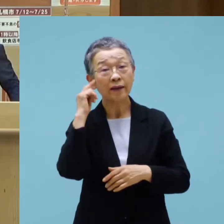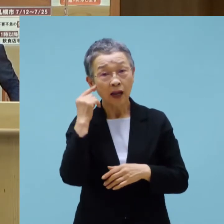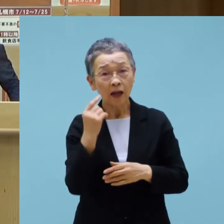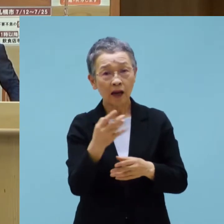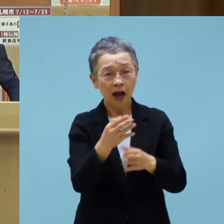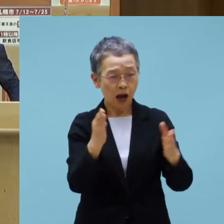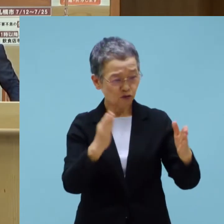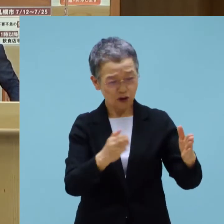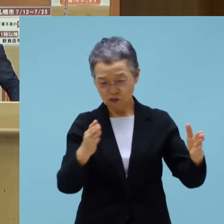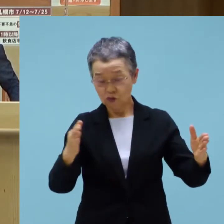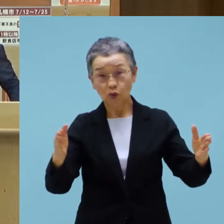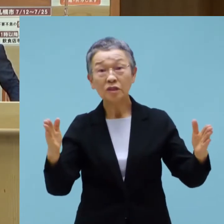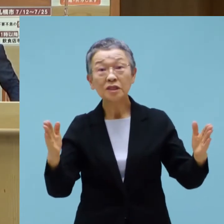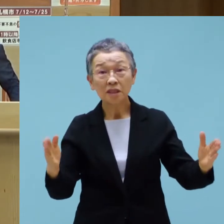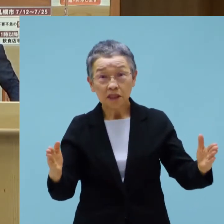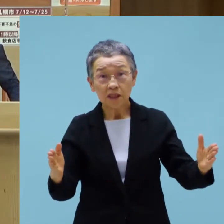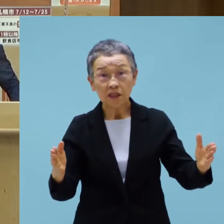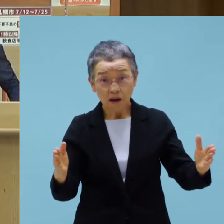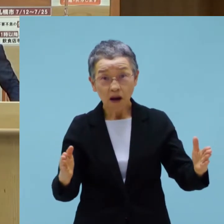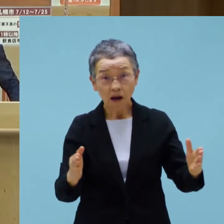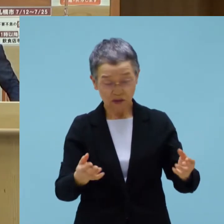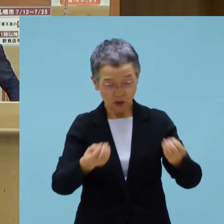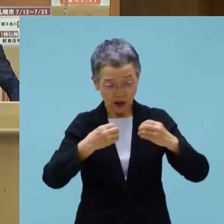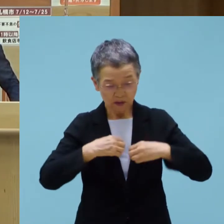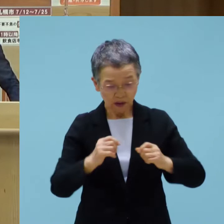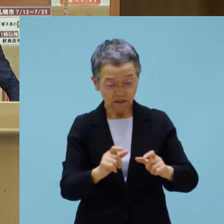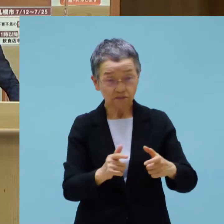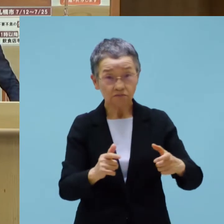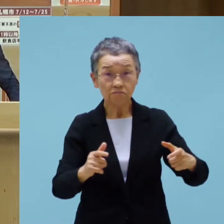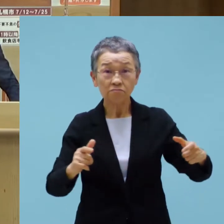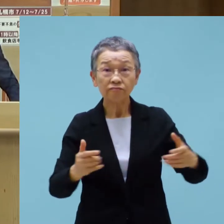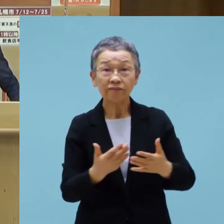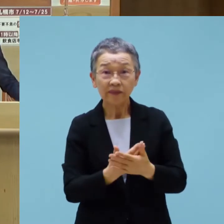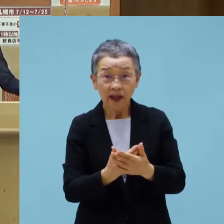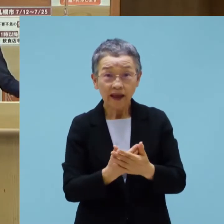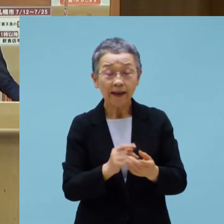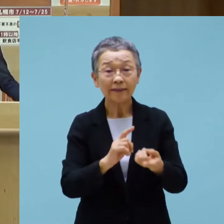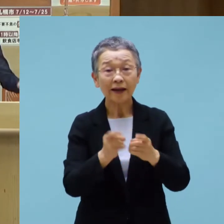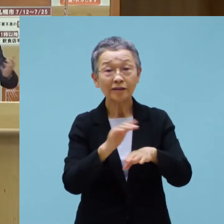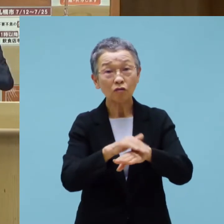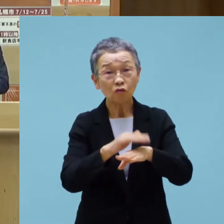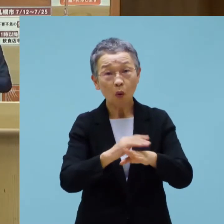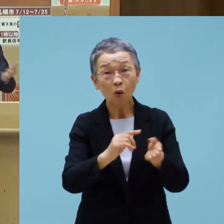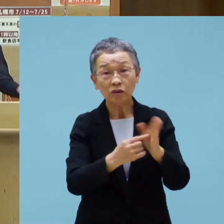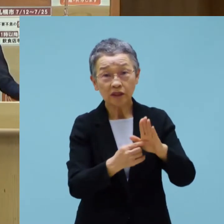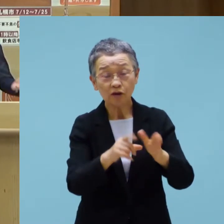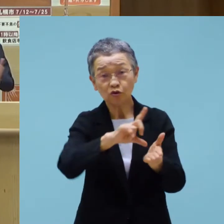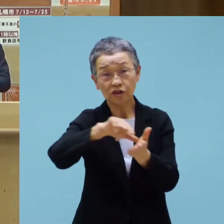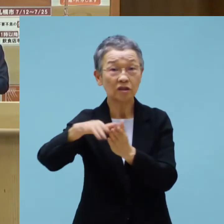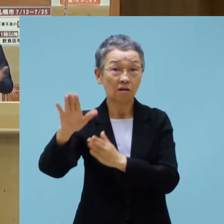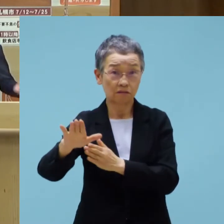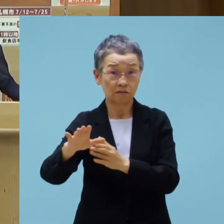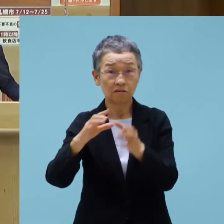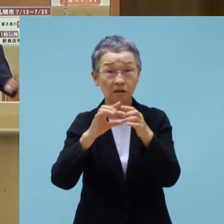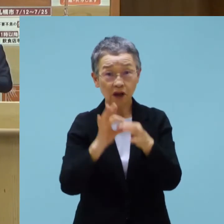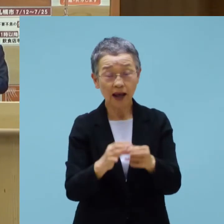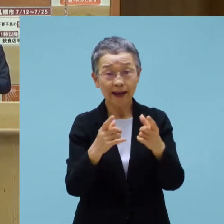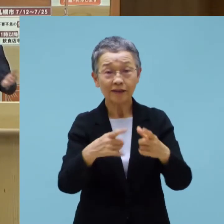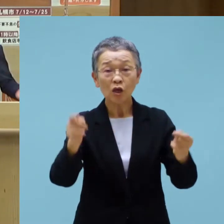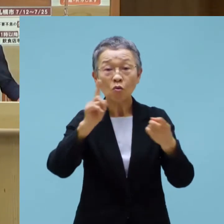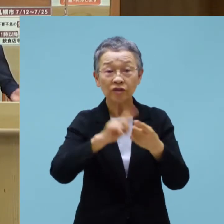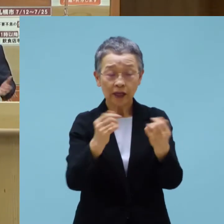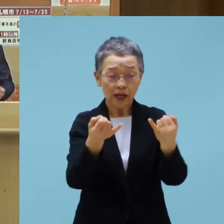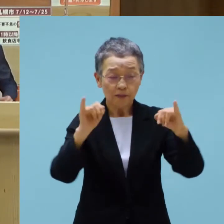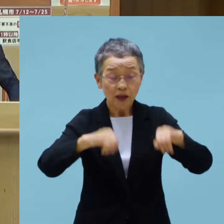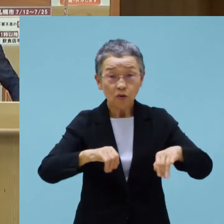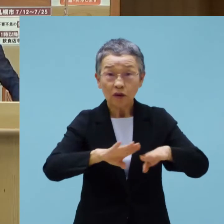ういったあの感染拡大で対策を講じている地域ですから、全国的なイベントをやるってなると、そういったことを念